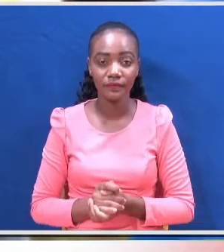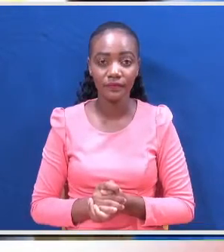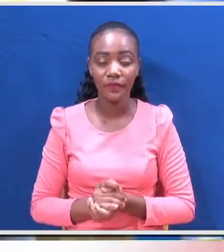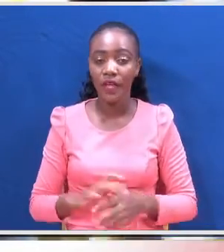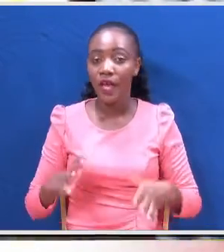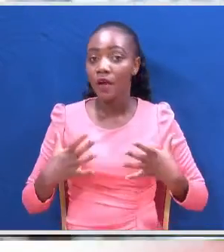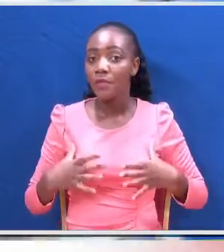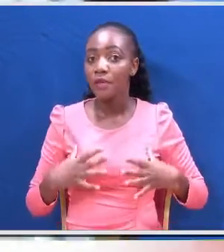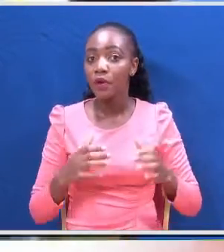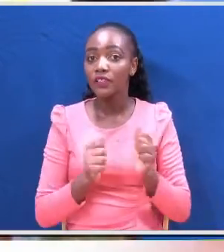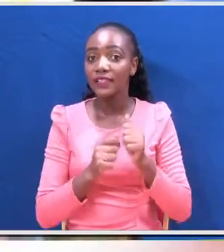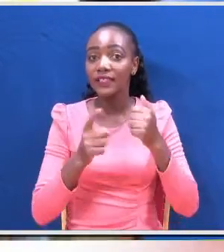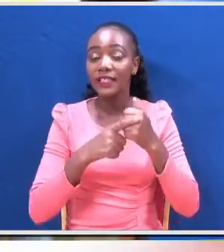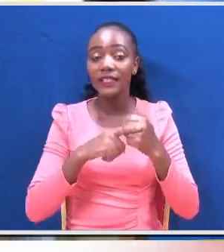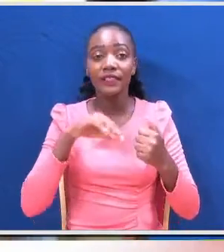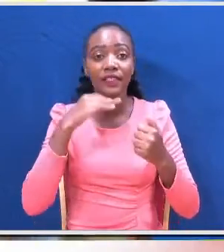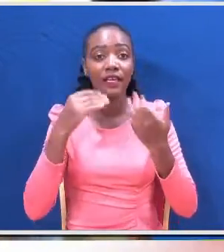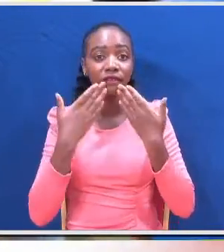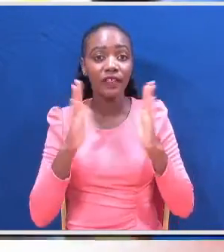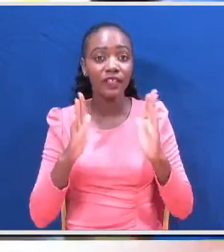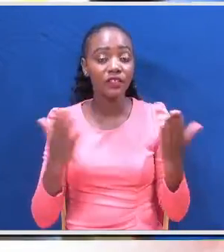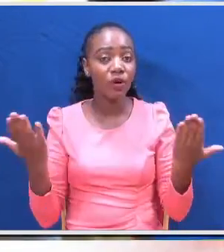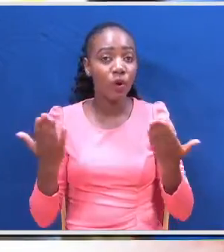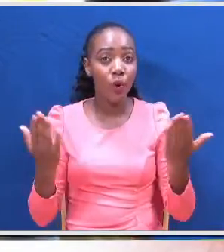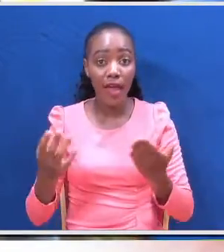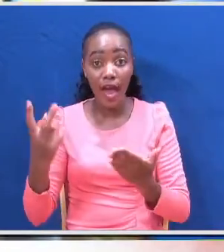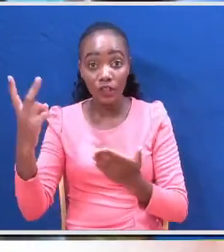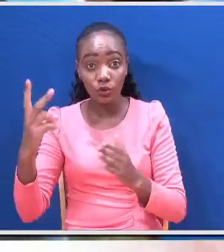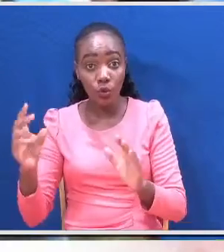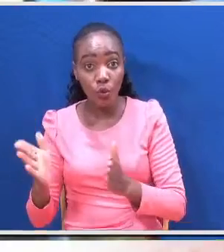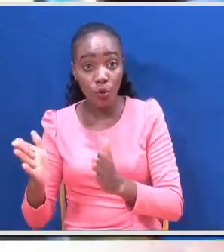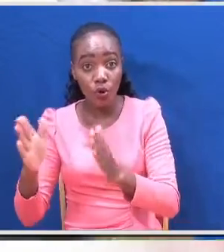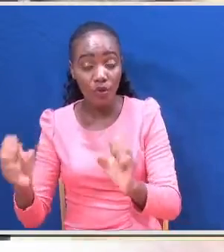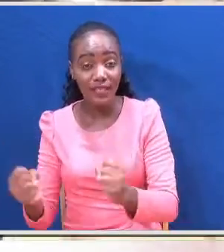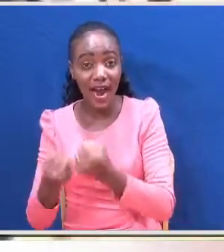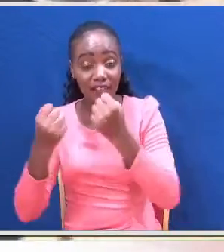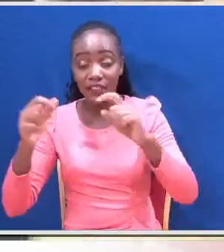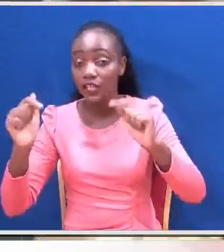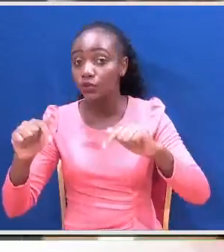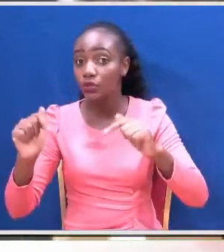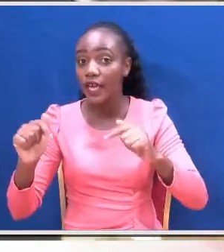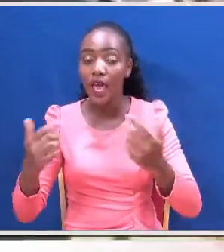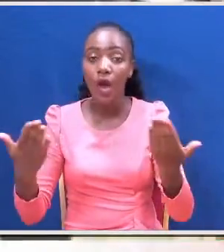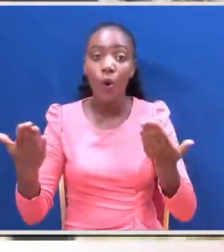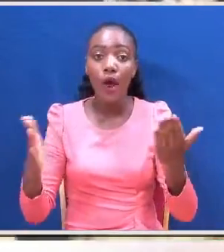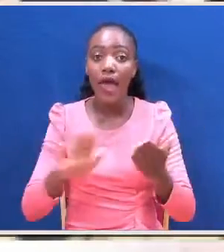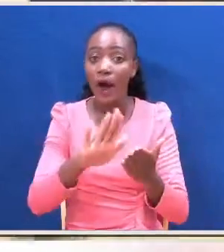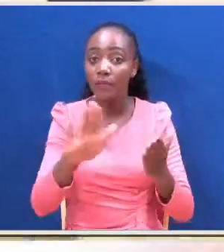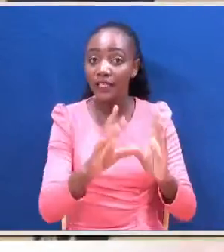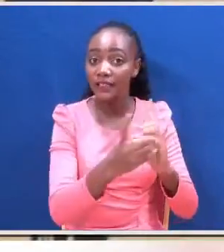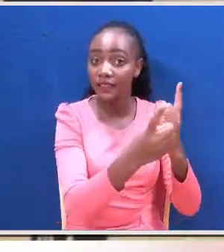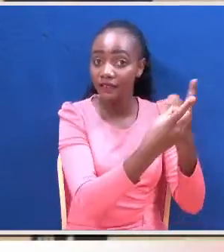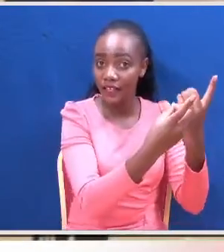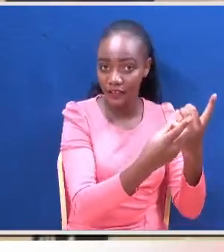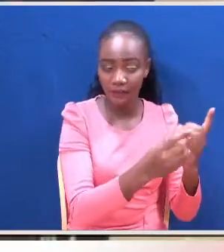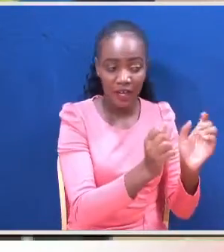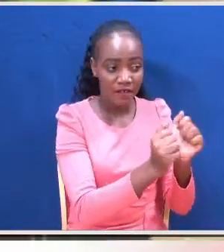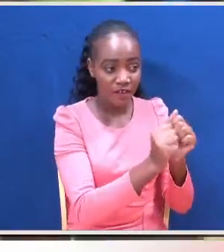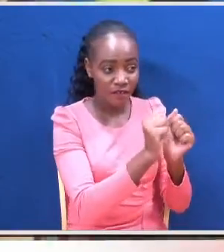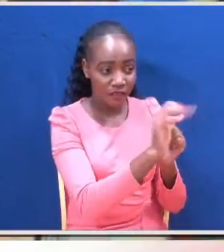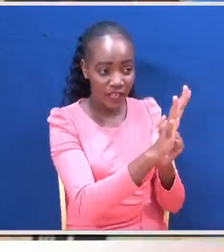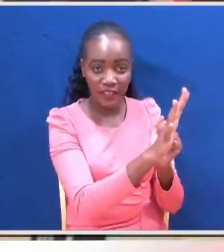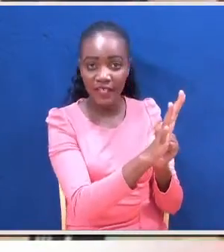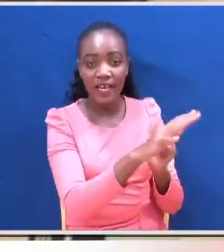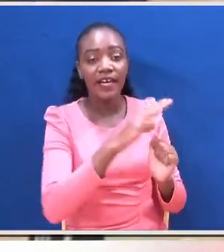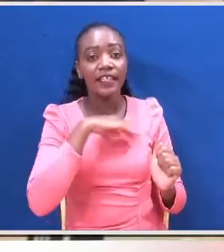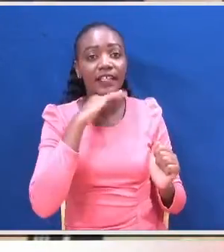Watu 17 wamefariki katika ajali mbili za barabara hii leo katika maeneo tofauti. 15 wamefariki